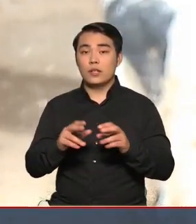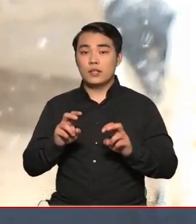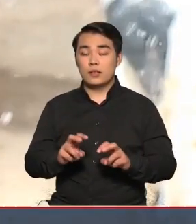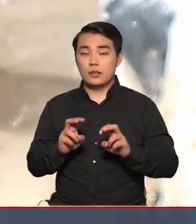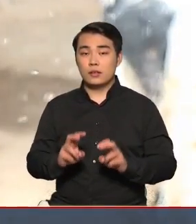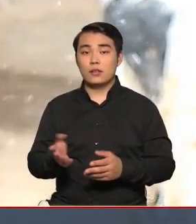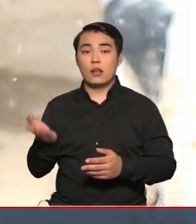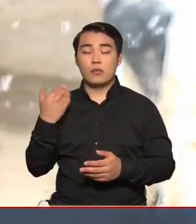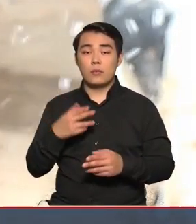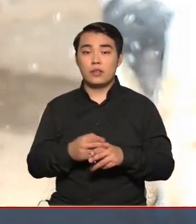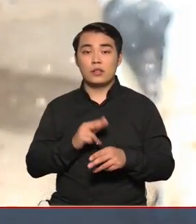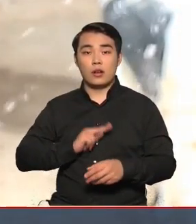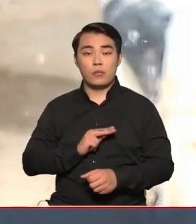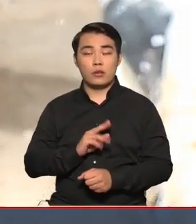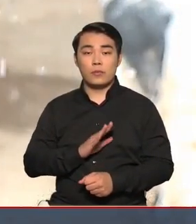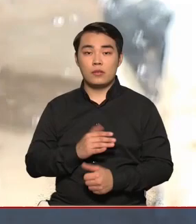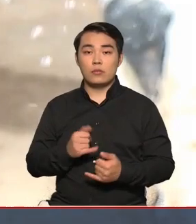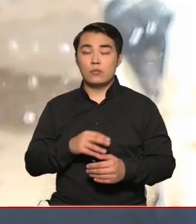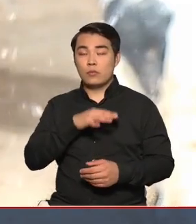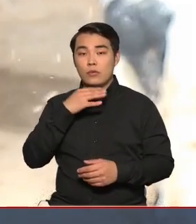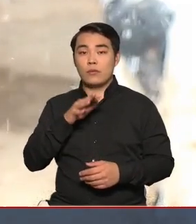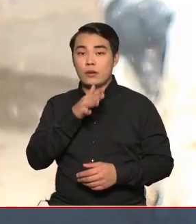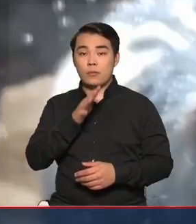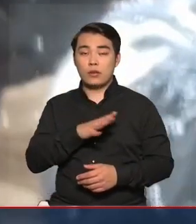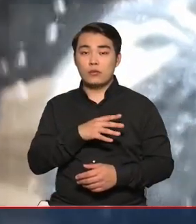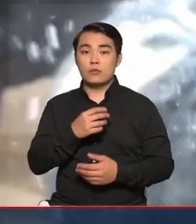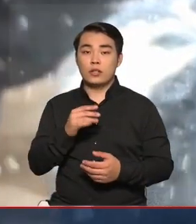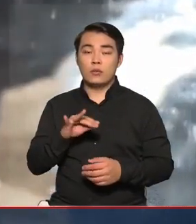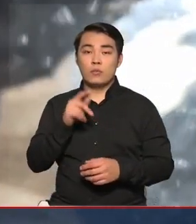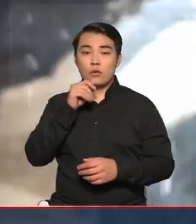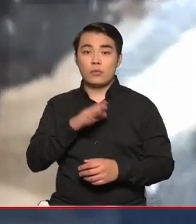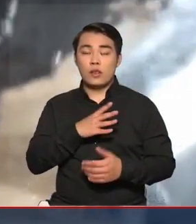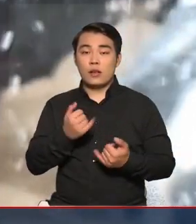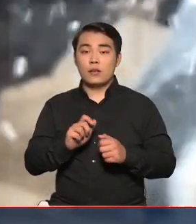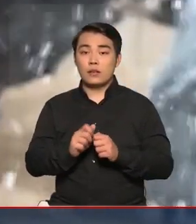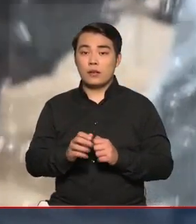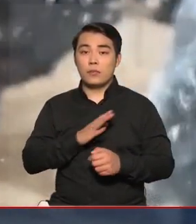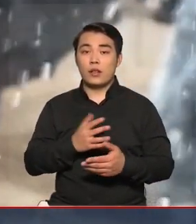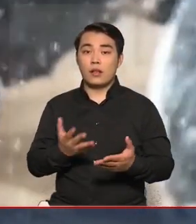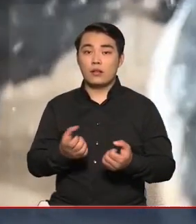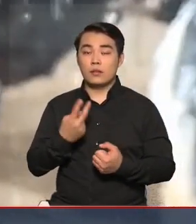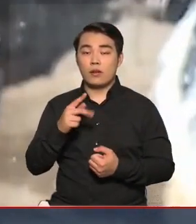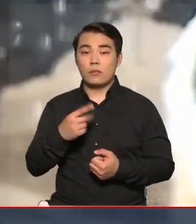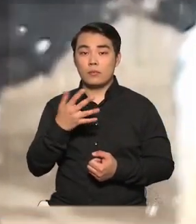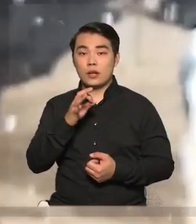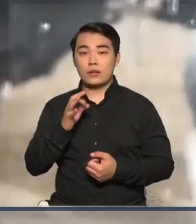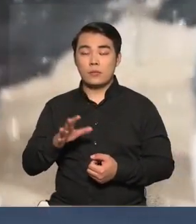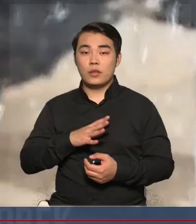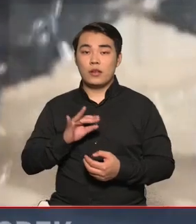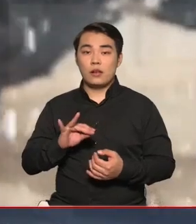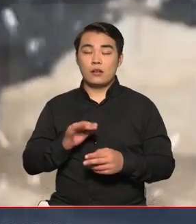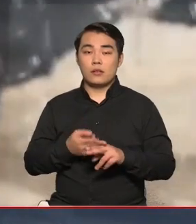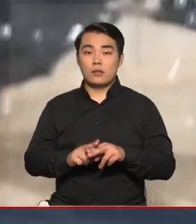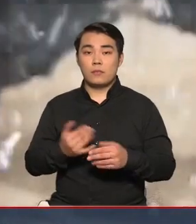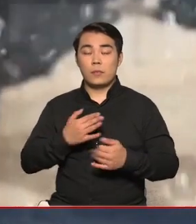Я раньше сидела без работы долгое время, да и муж тоже. Потом решили взять субсидии по 2,5%. И не жалеем об